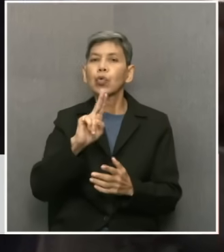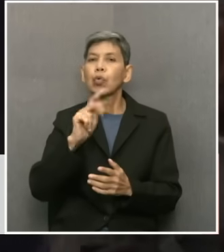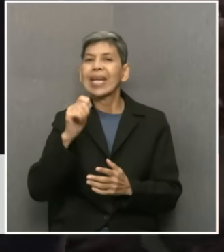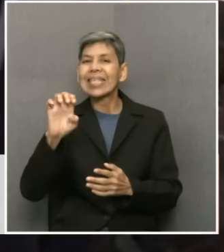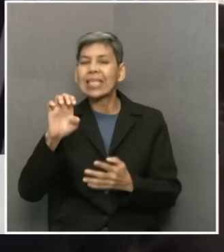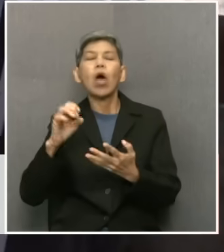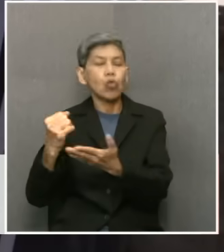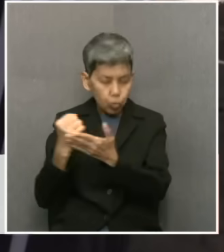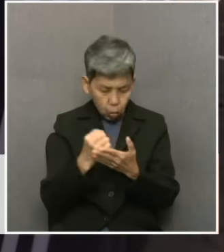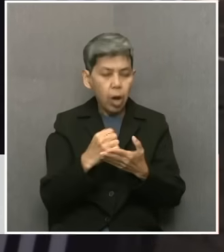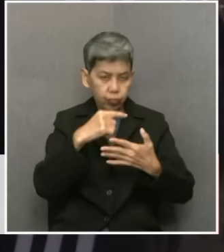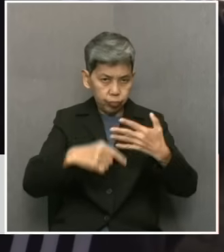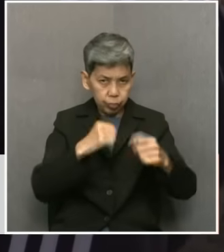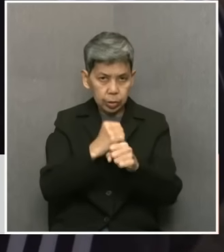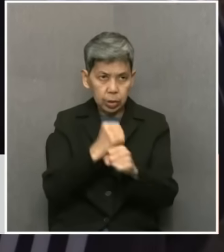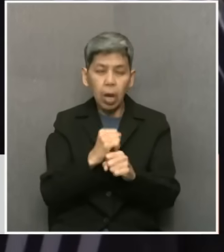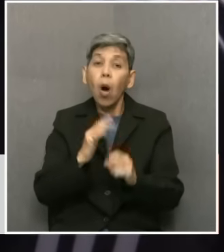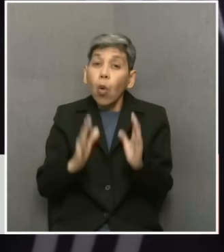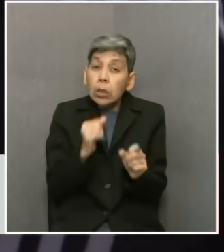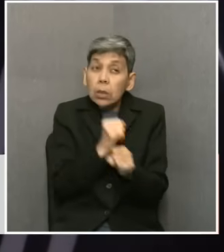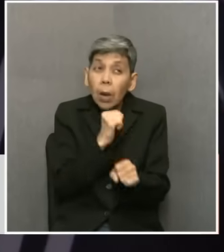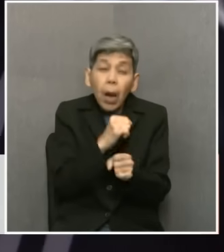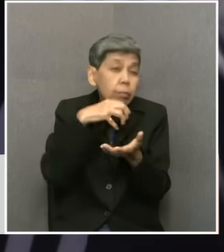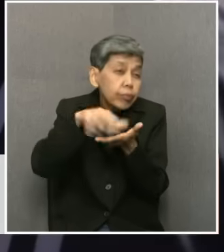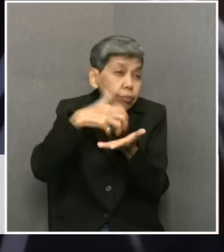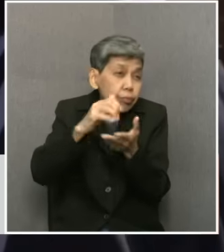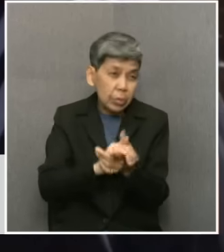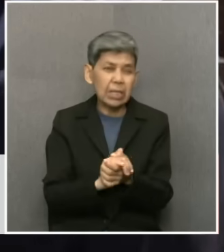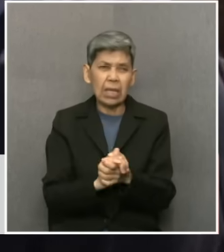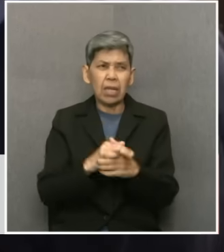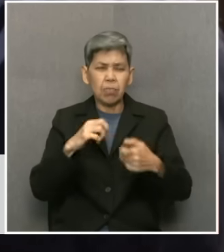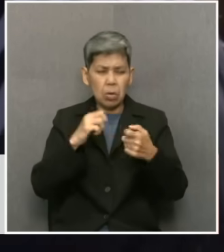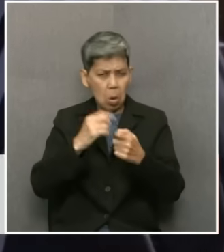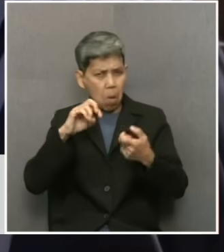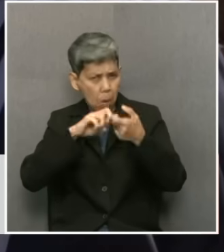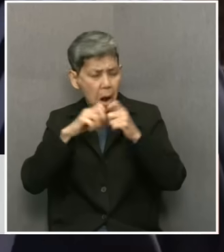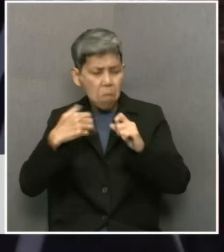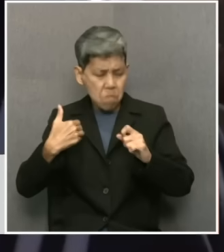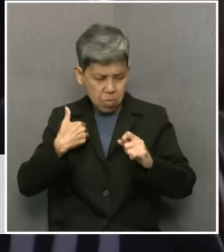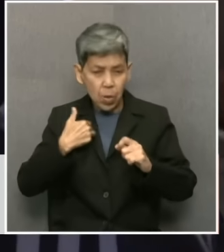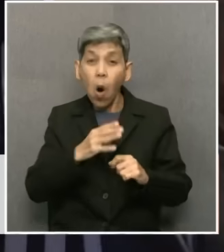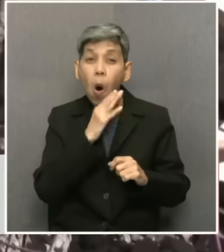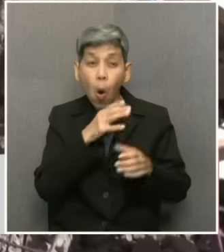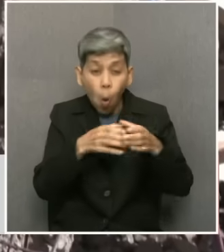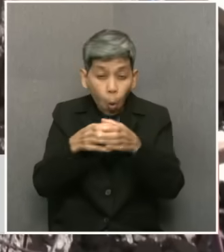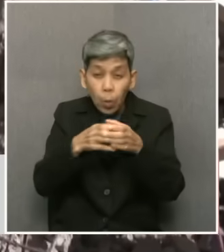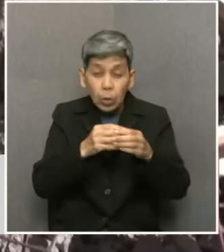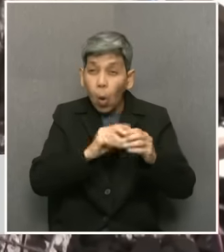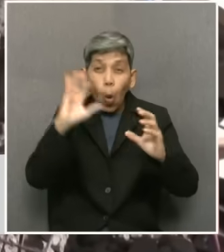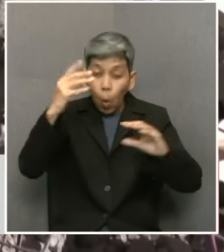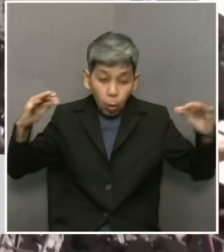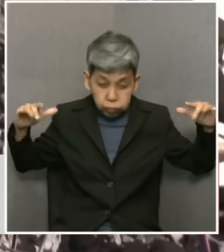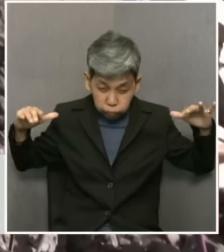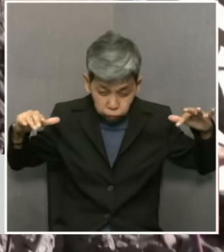UAE ขณะที่เจ้าหน้าที่โมร็อกโกระบุเหตุผลว่าจะเกิดความโกลาหลวุ่นวายหากทีมกู้ภัยจากทั่วโลก